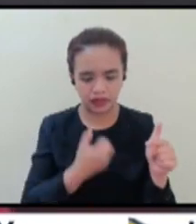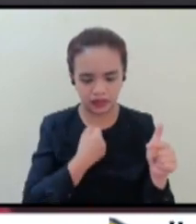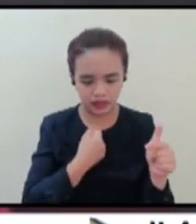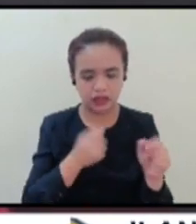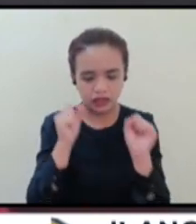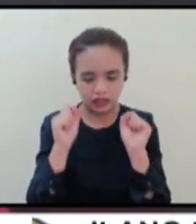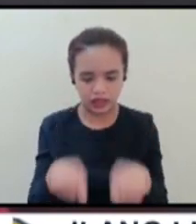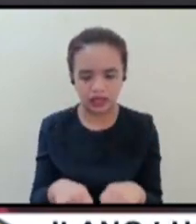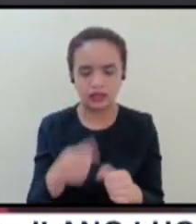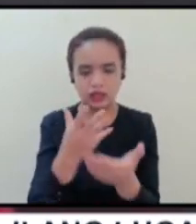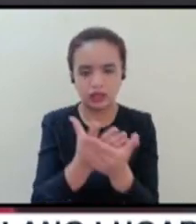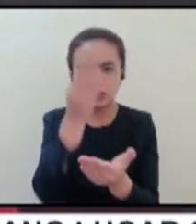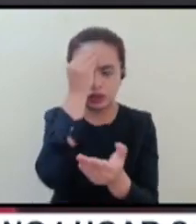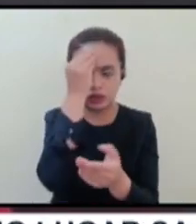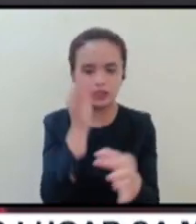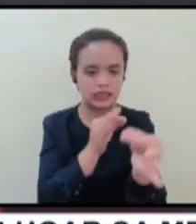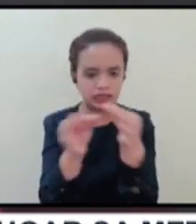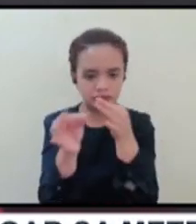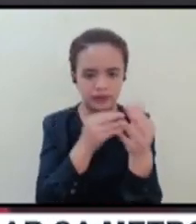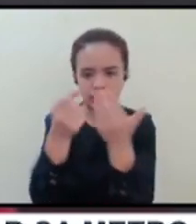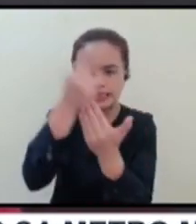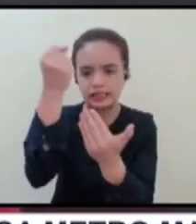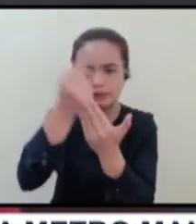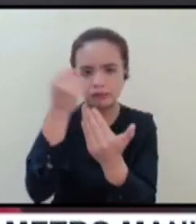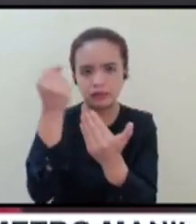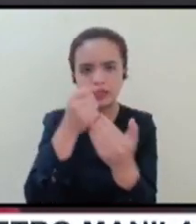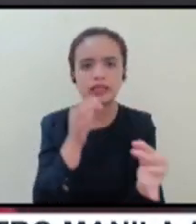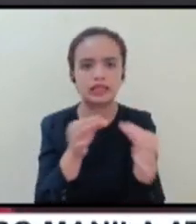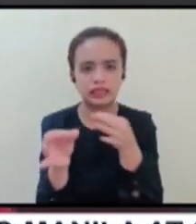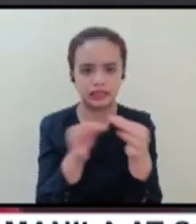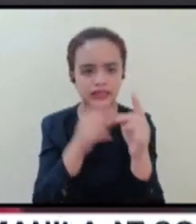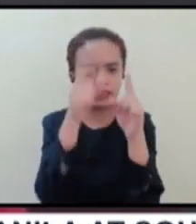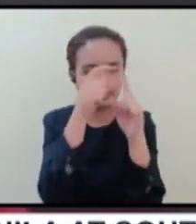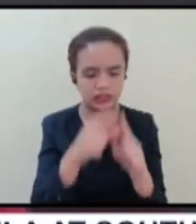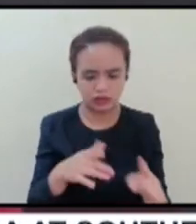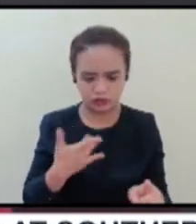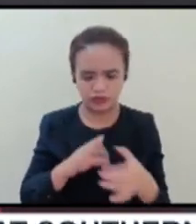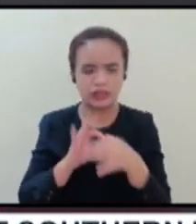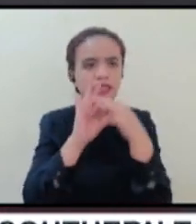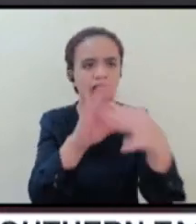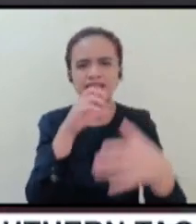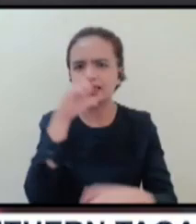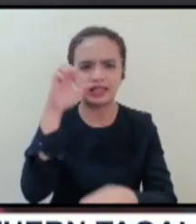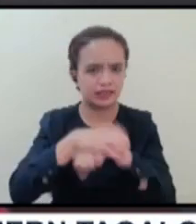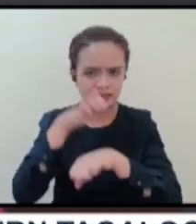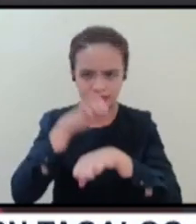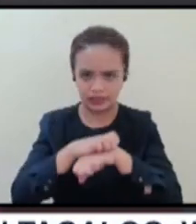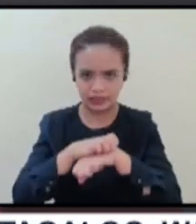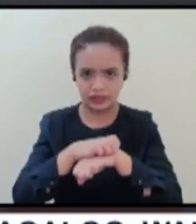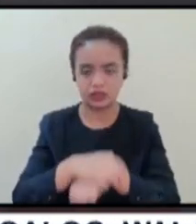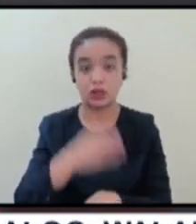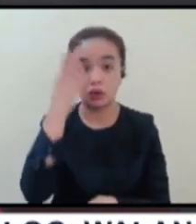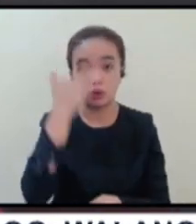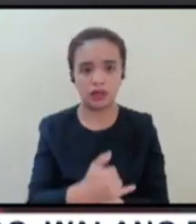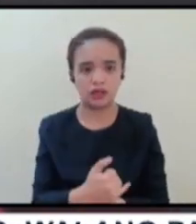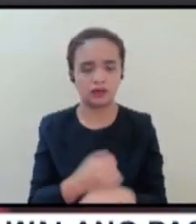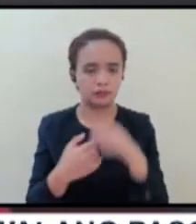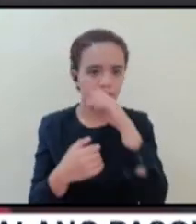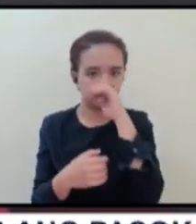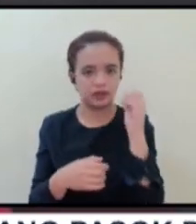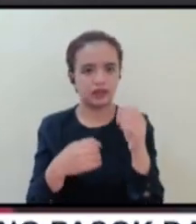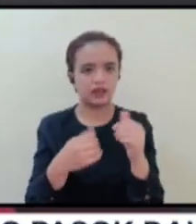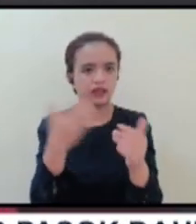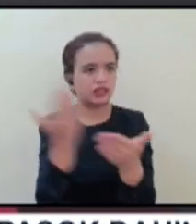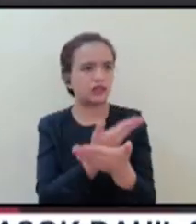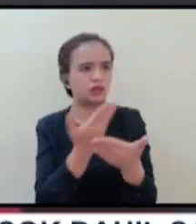tayo magpaliwanag sa mga tao in simple terms. Yung nakaka-relate sila, hindi po yung sa wikang Ingles. Kasi alien na nga sa